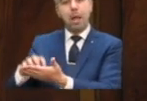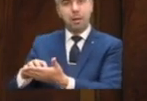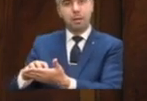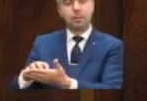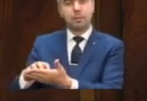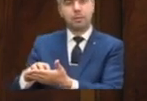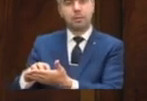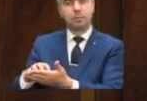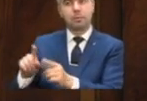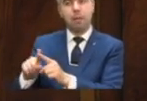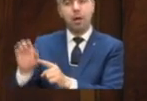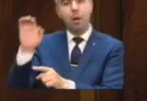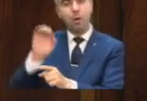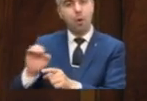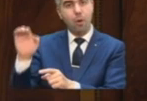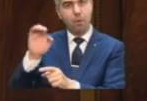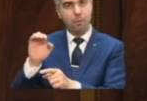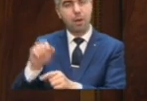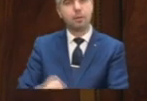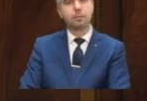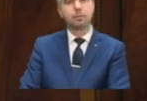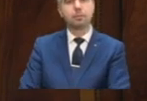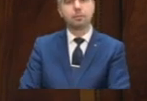سيما بلدان الغرب كلها غادي في